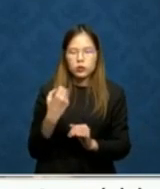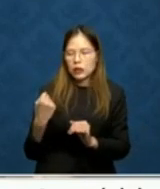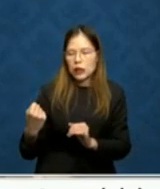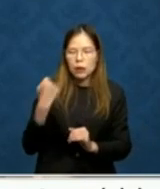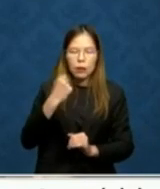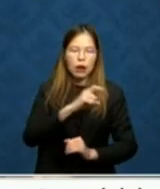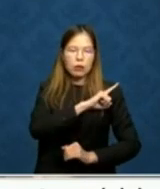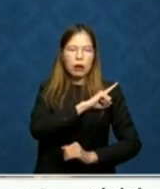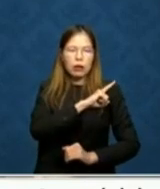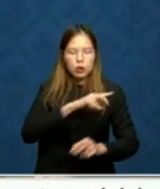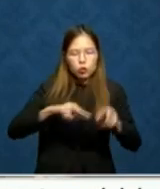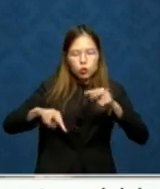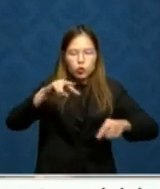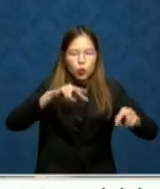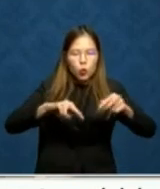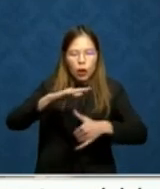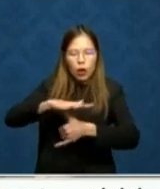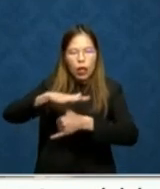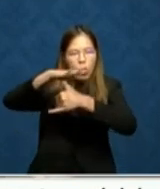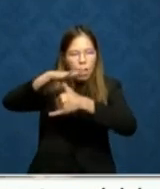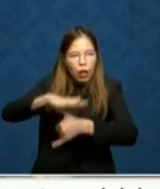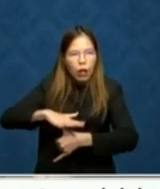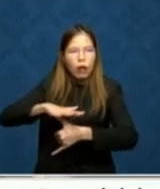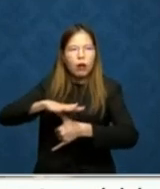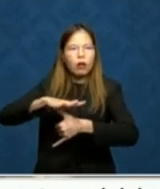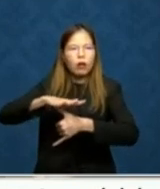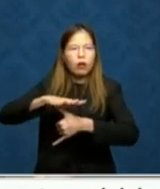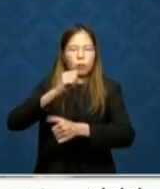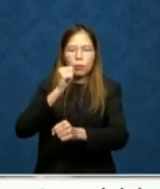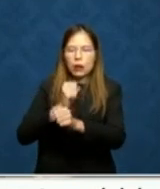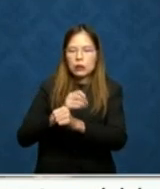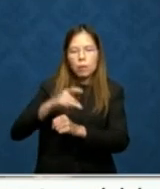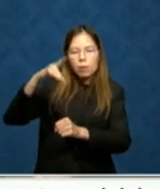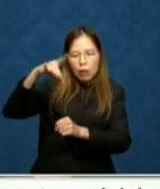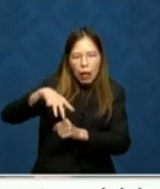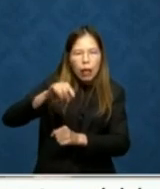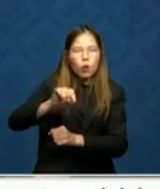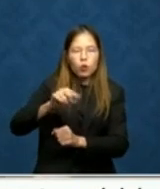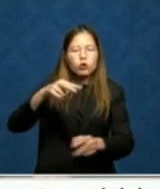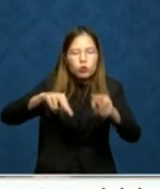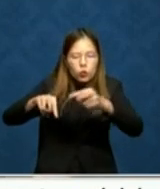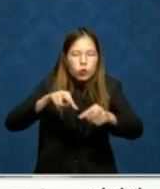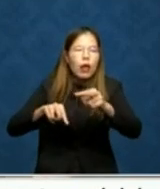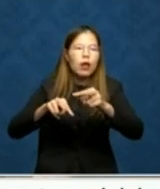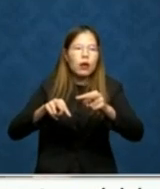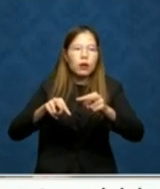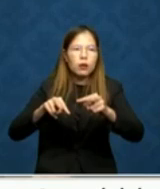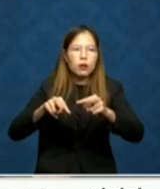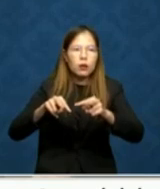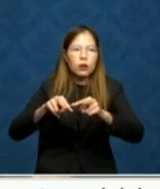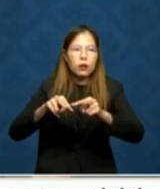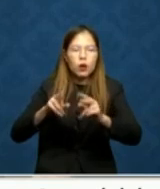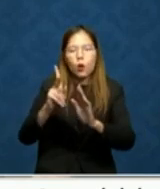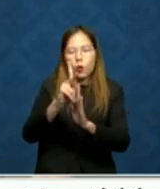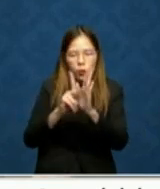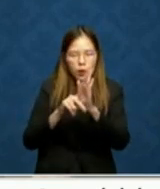าจหน้าที่ที่ดูแลผู้อยู่ใต้ความรับผิดชอบมาทำร้ายคนที่คุณควรจะดูแลการมีกฎหมายข้อนี้นะคะท่าน